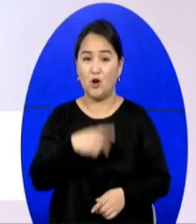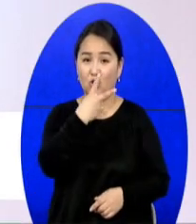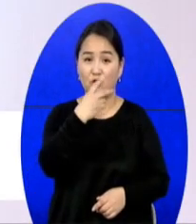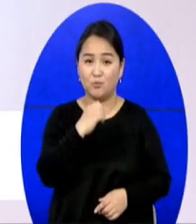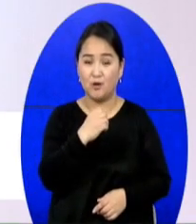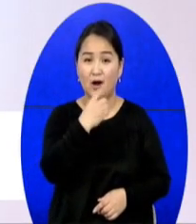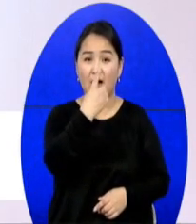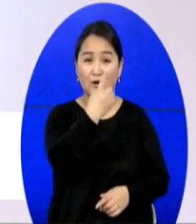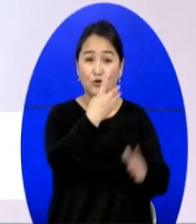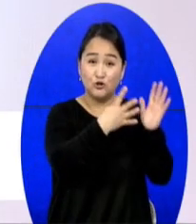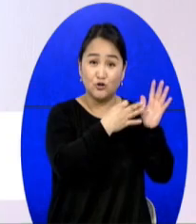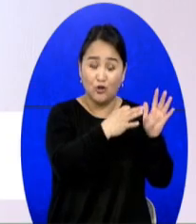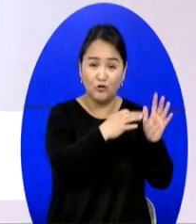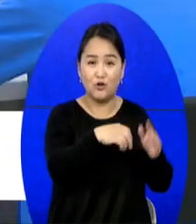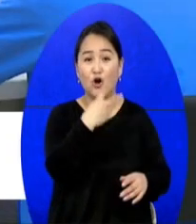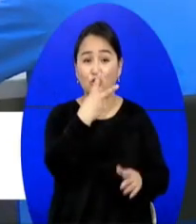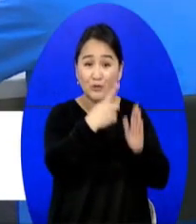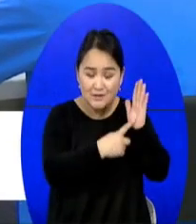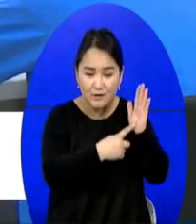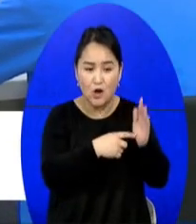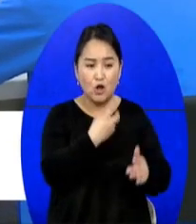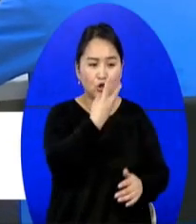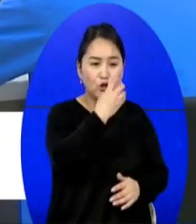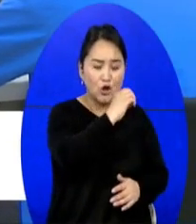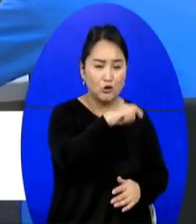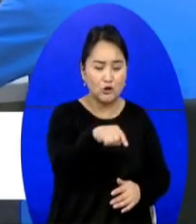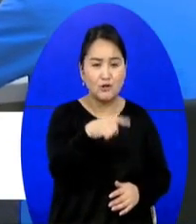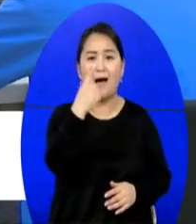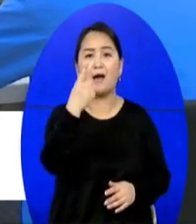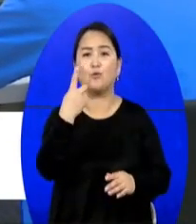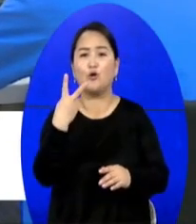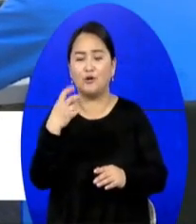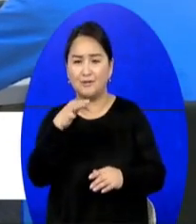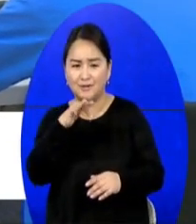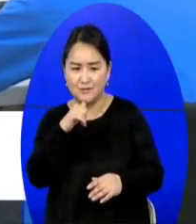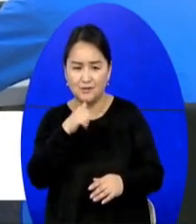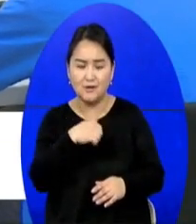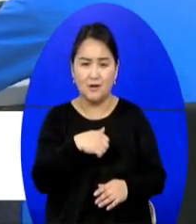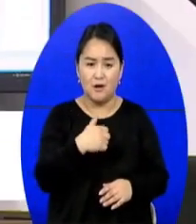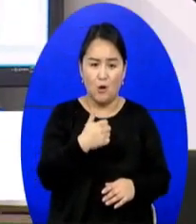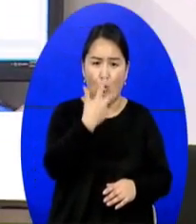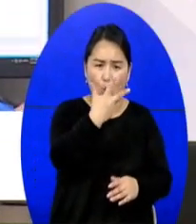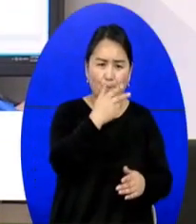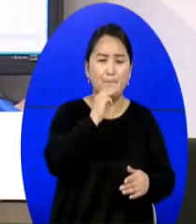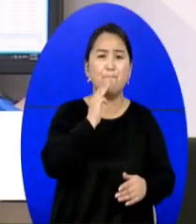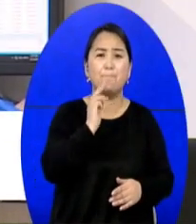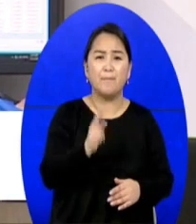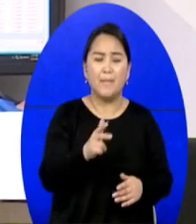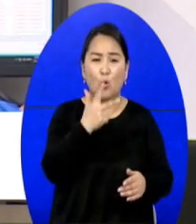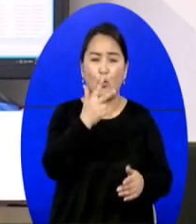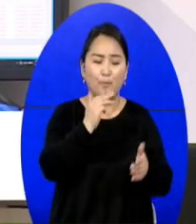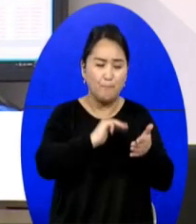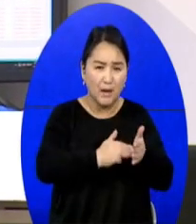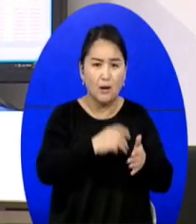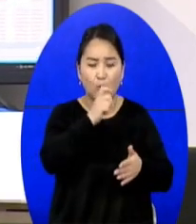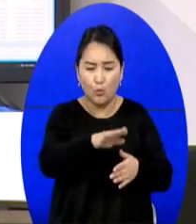2019 оны 2-р сард 0-18 насны 3600 хүүхэд гэмтэж, гэмтэл зах судлалын үндэсний төвд хэвтэн эмчлүүлсэн бол энэ оны 2-р